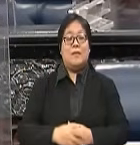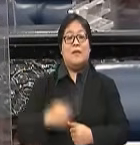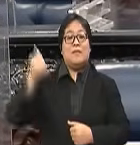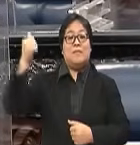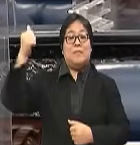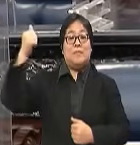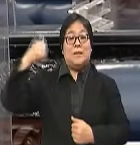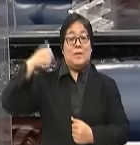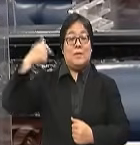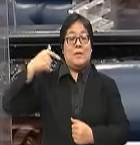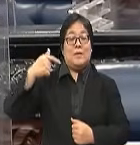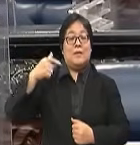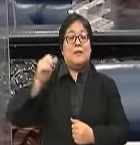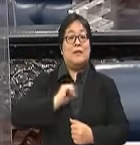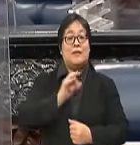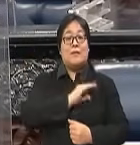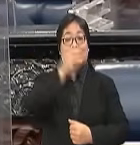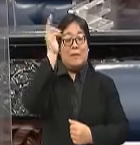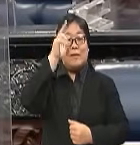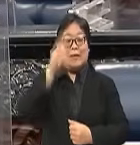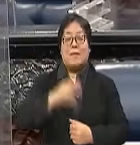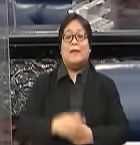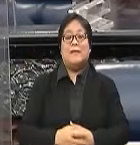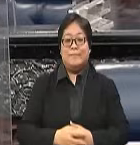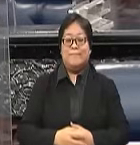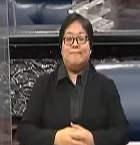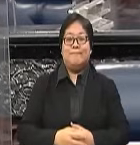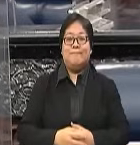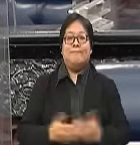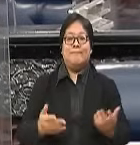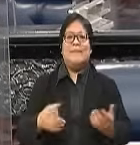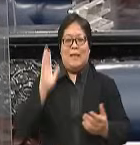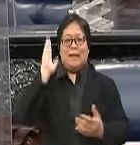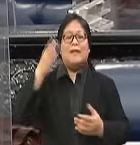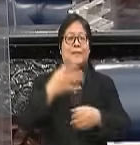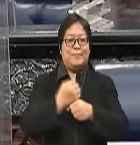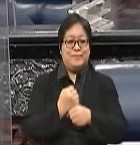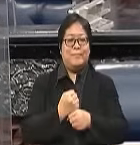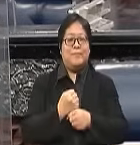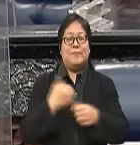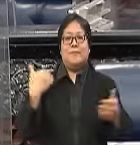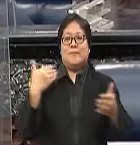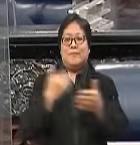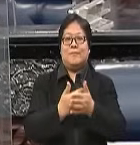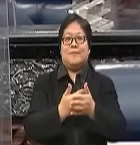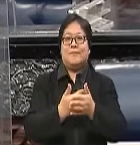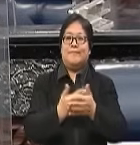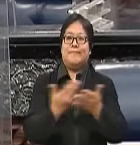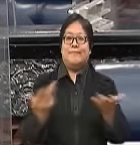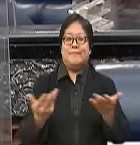bagi penjawat awam gerakan dapat pencet sehingga di hidup